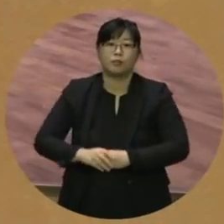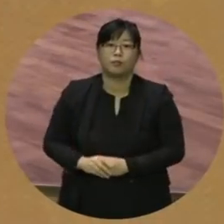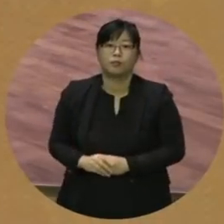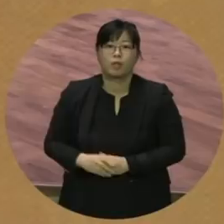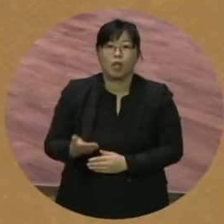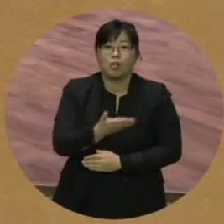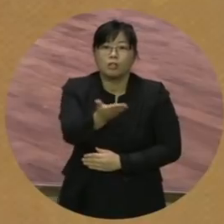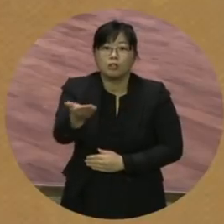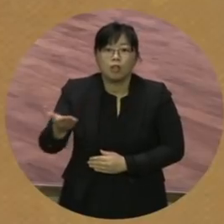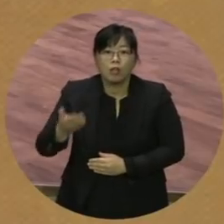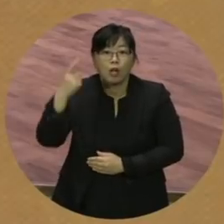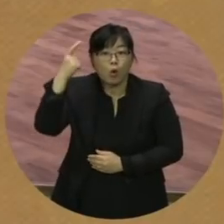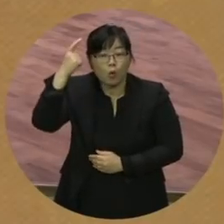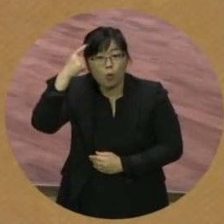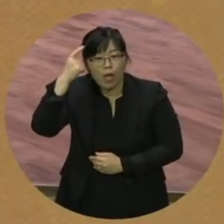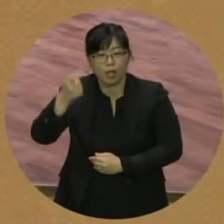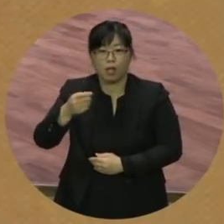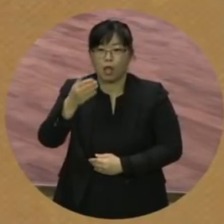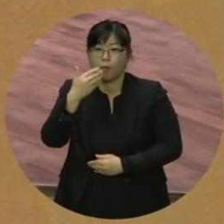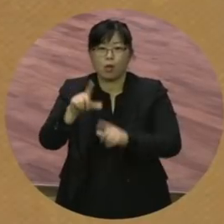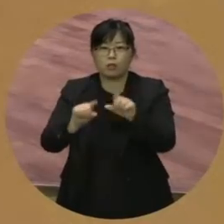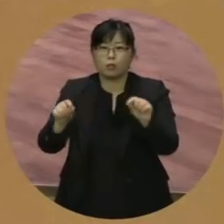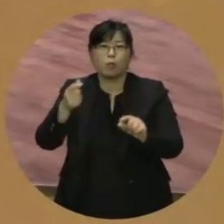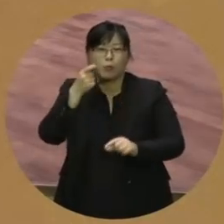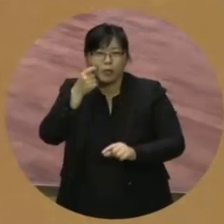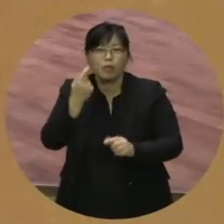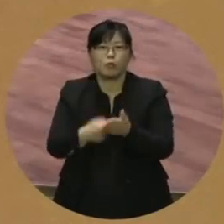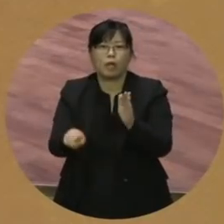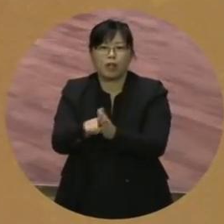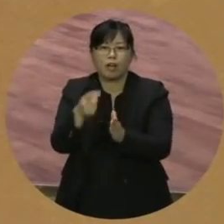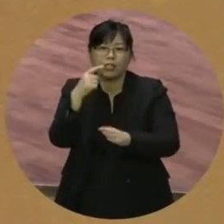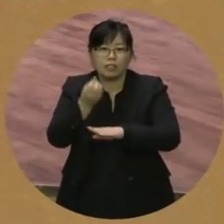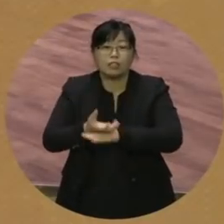너희가 어찌하여 양식 아닌 것을 위하여 은을 달아주며